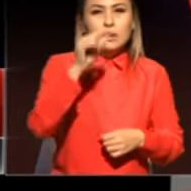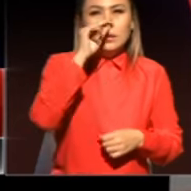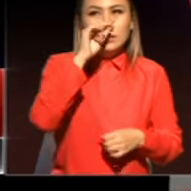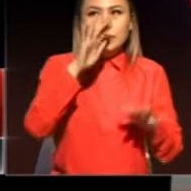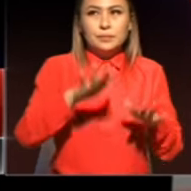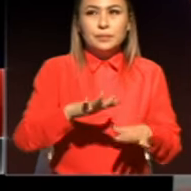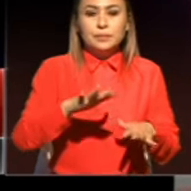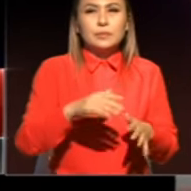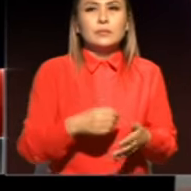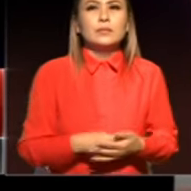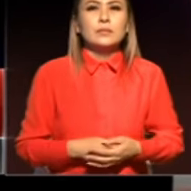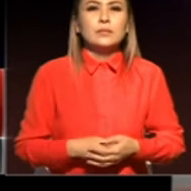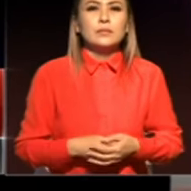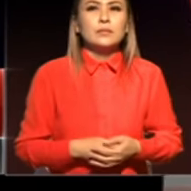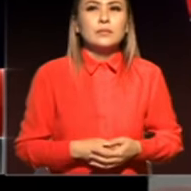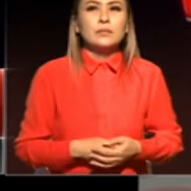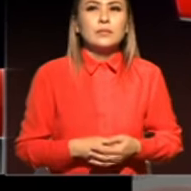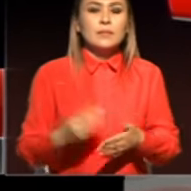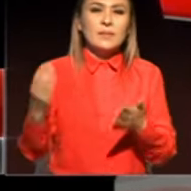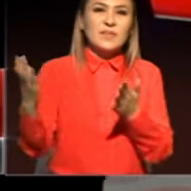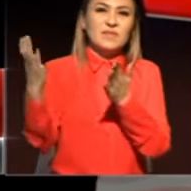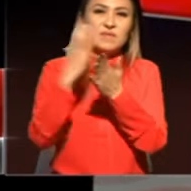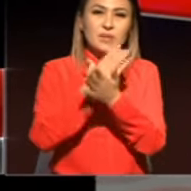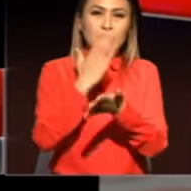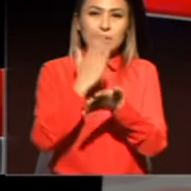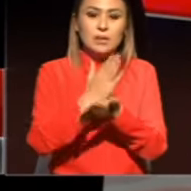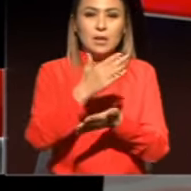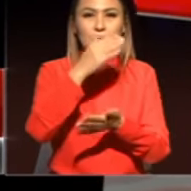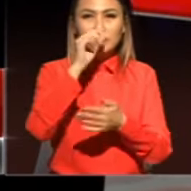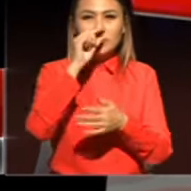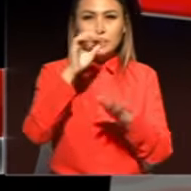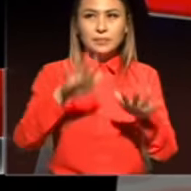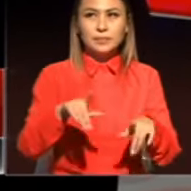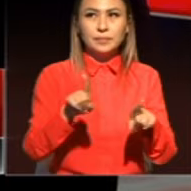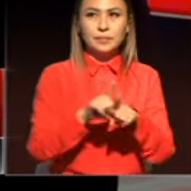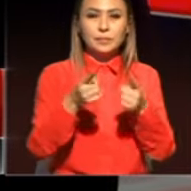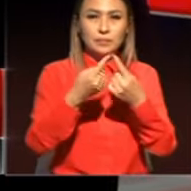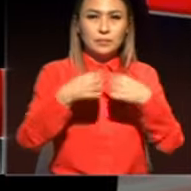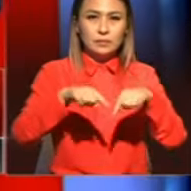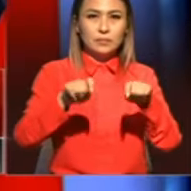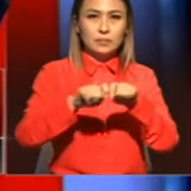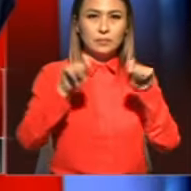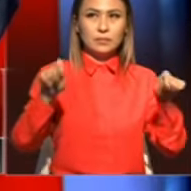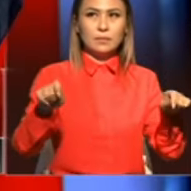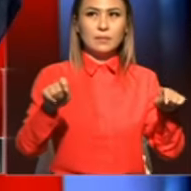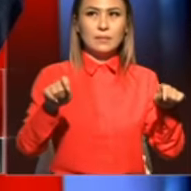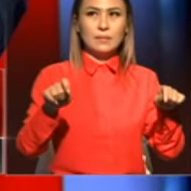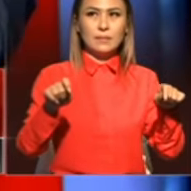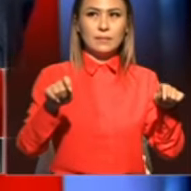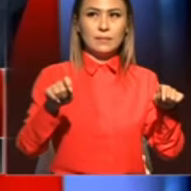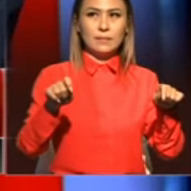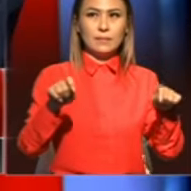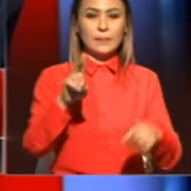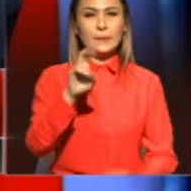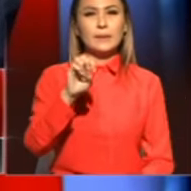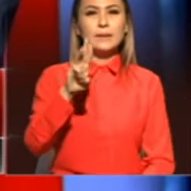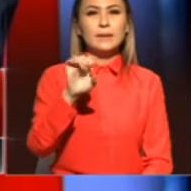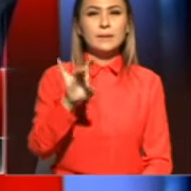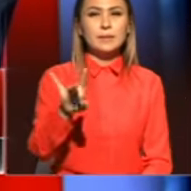Саудиядан келіп жатыр. Одан кейін мына араб елдерінде инвесторлар одағы деген құрылды. Әсіресе Катар жақтан келіп